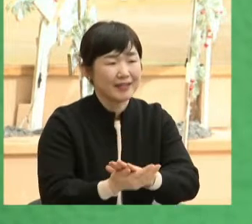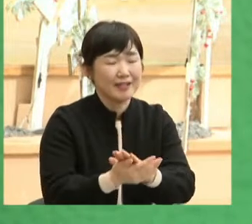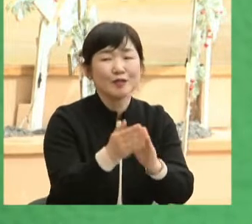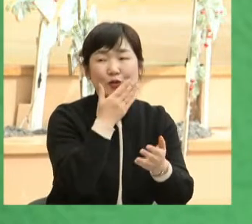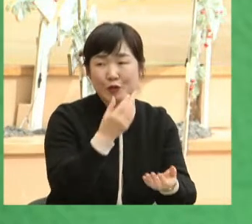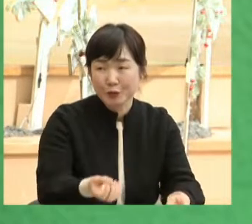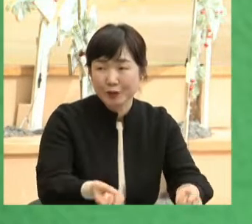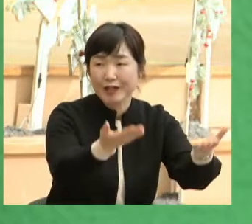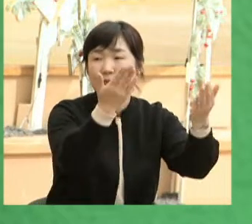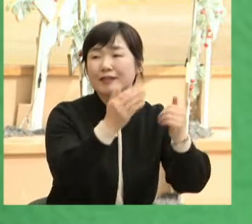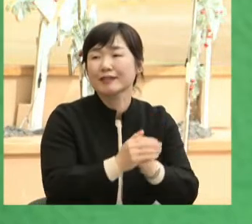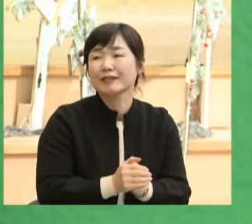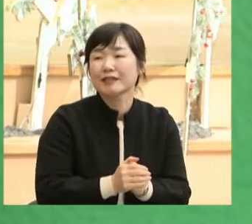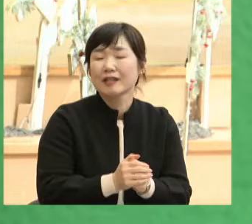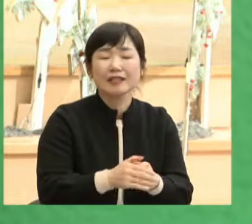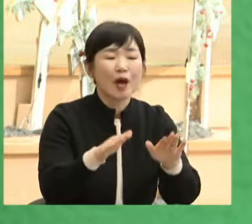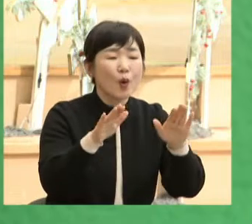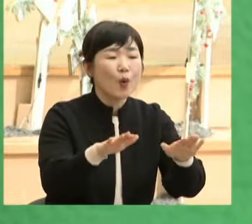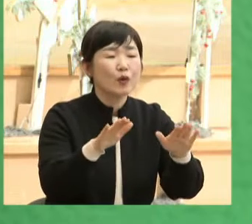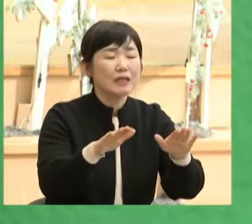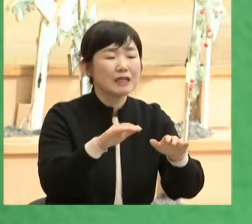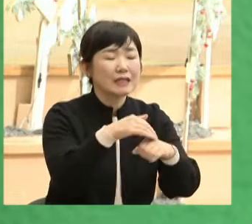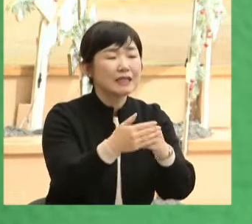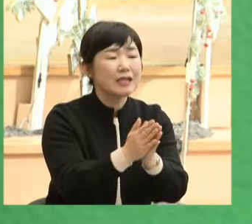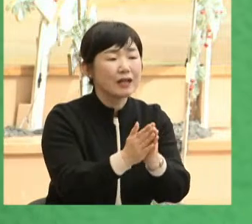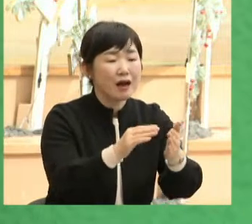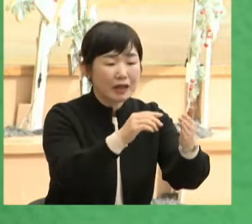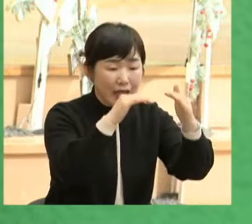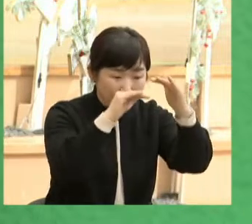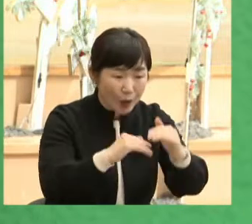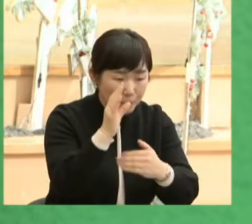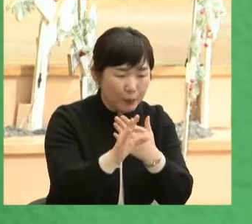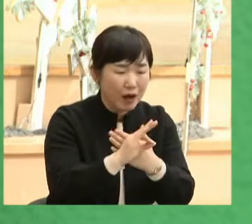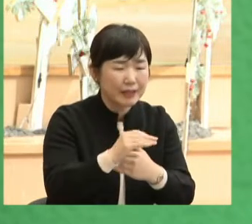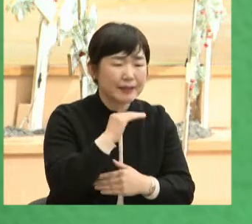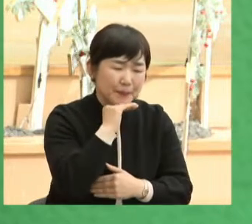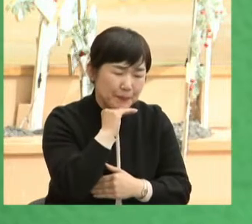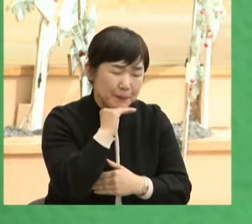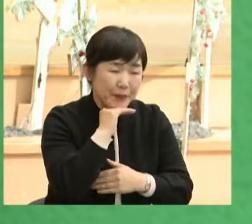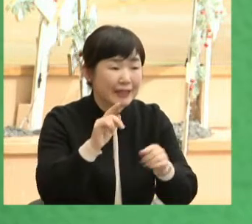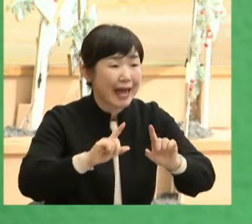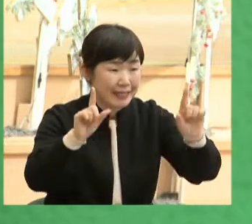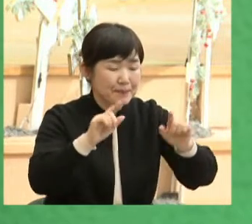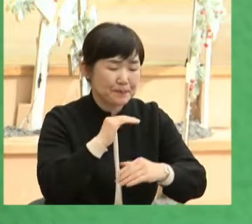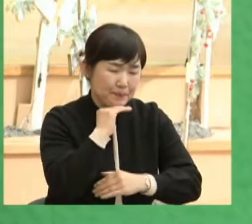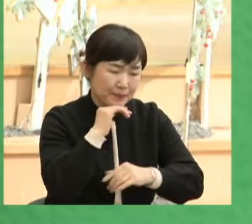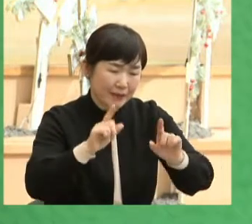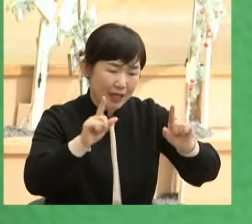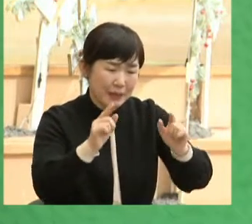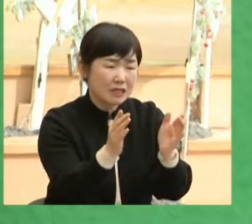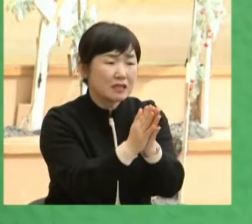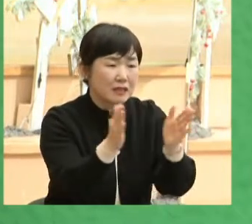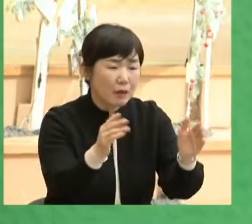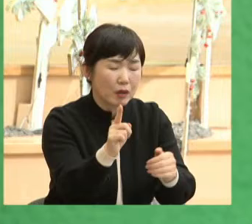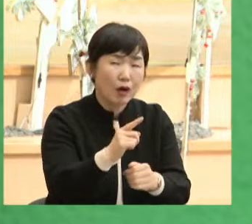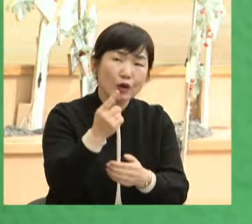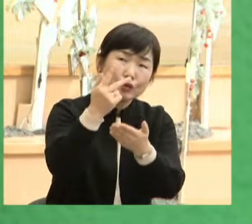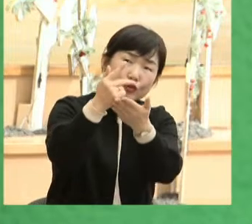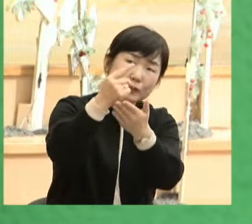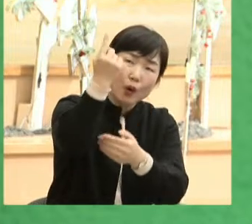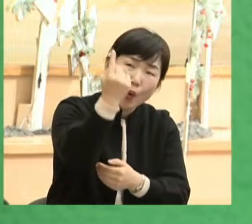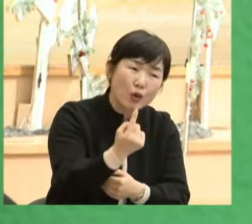축원합니다 오늘 보면은요 대림에 시작 그러니까 다시 말해서 주님이 이땅에오신